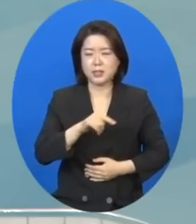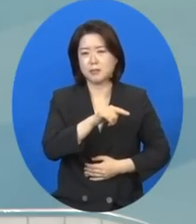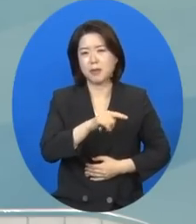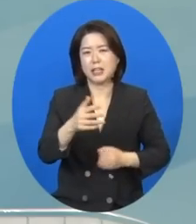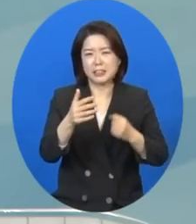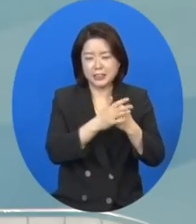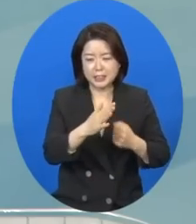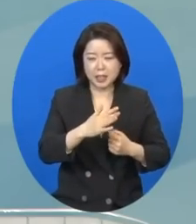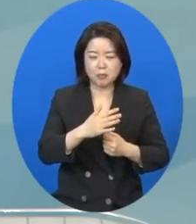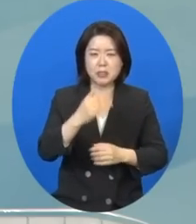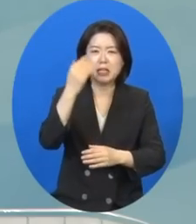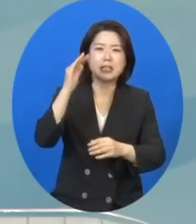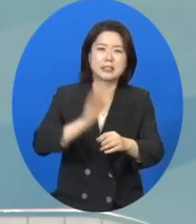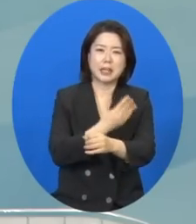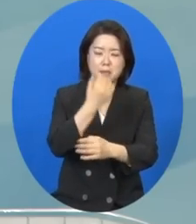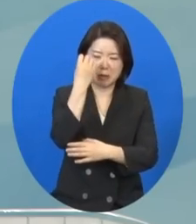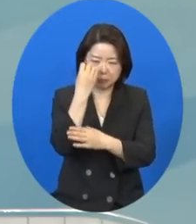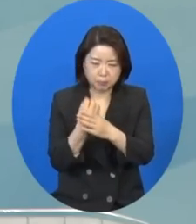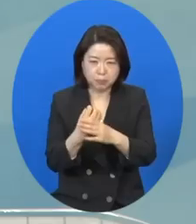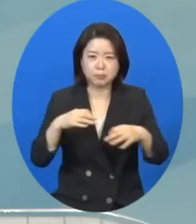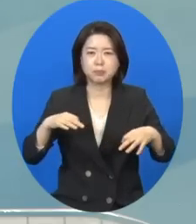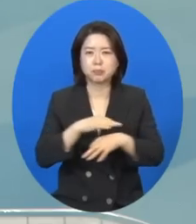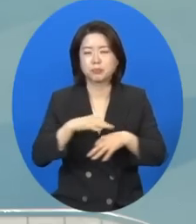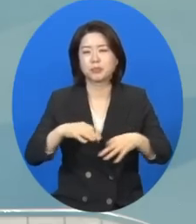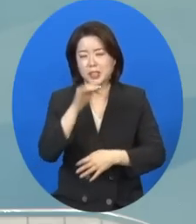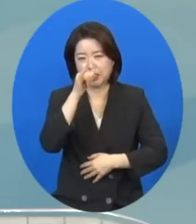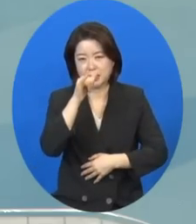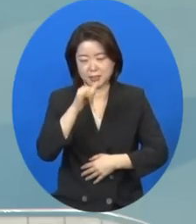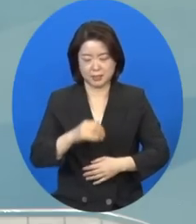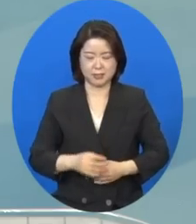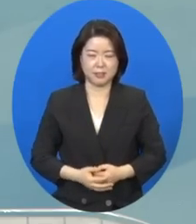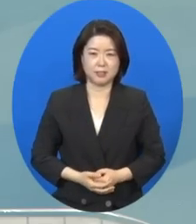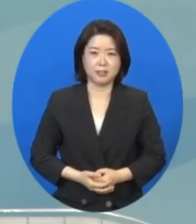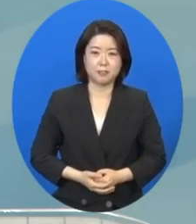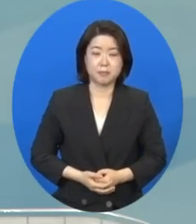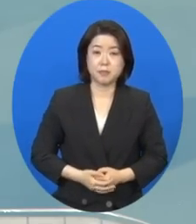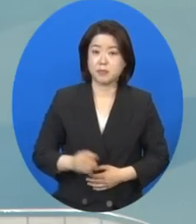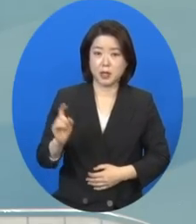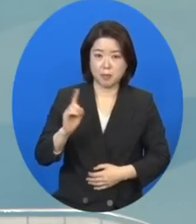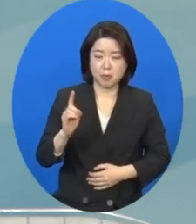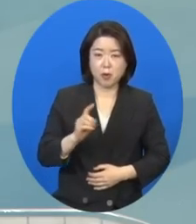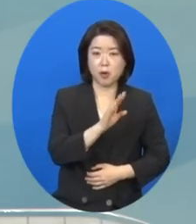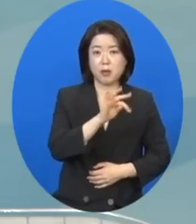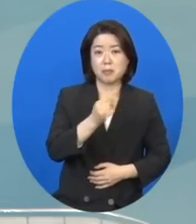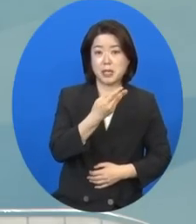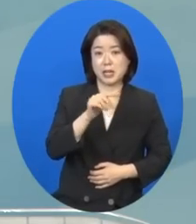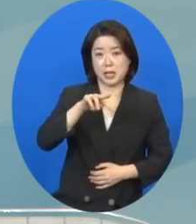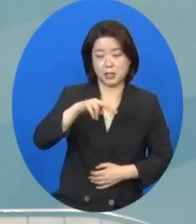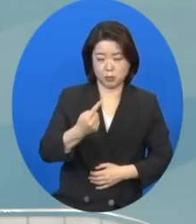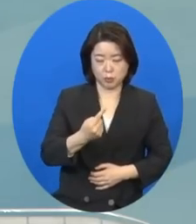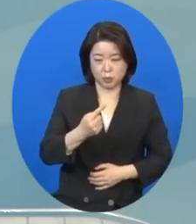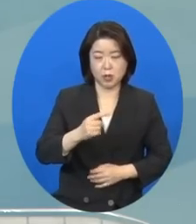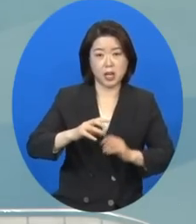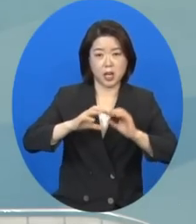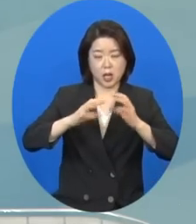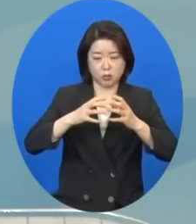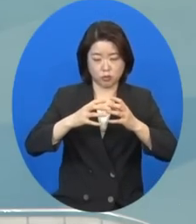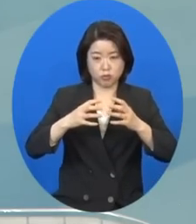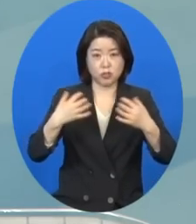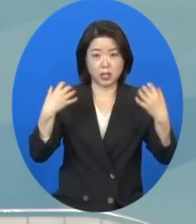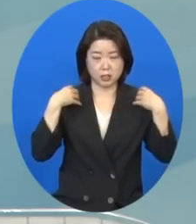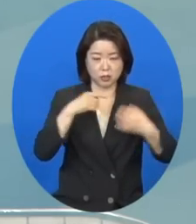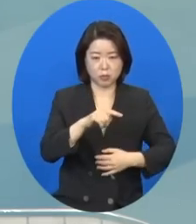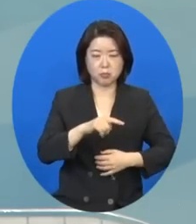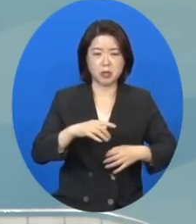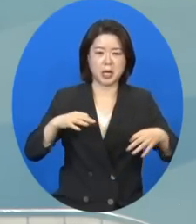있습니다 과도한 공권력의 폐가 또한 있어요 바로이 빌라도는 국가권력의 부정적인